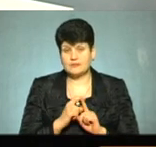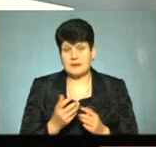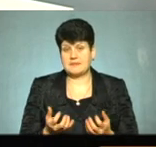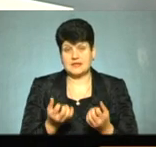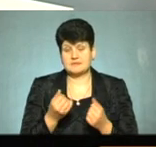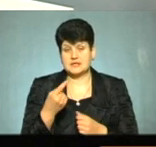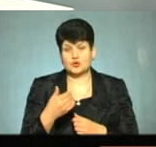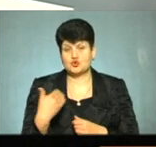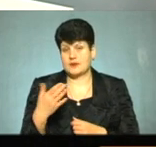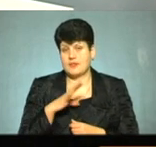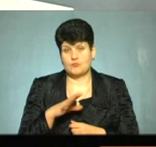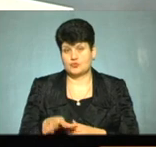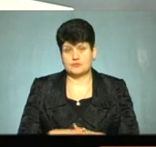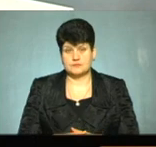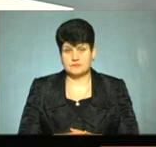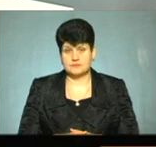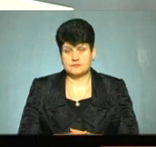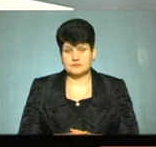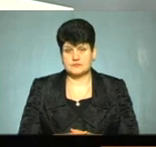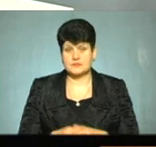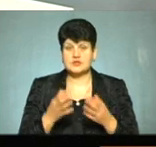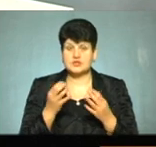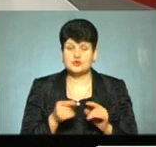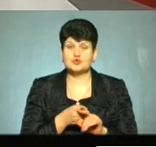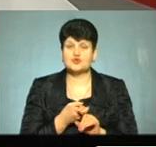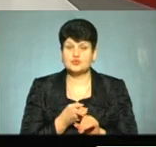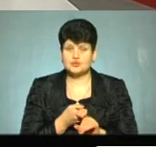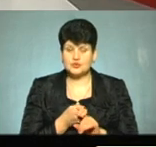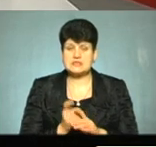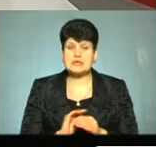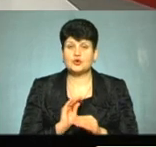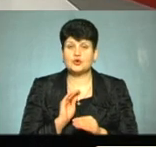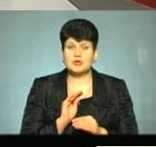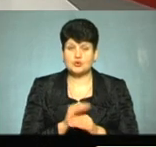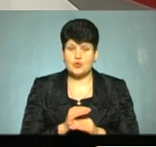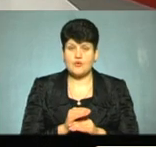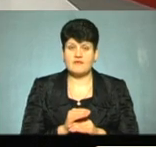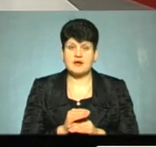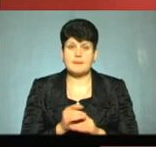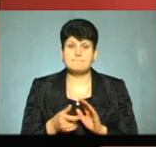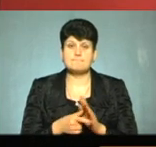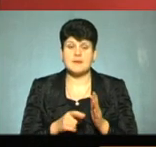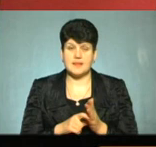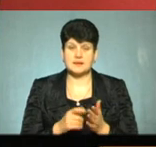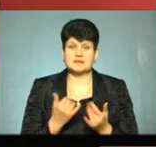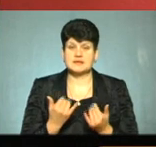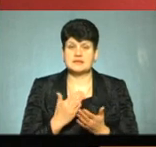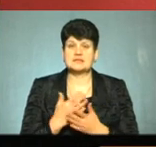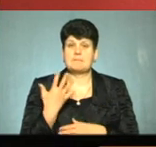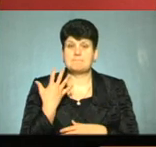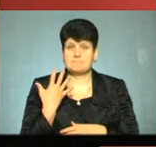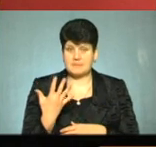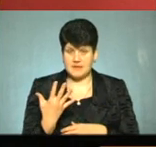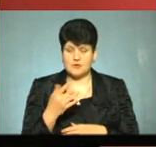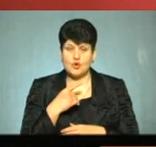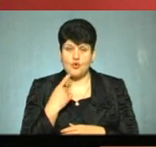відповіді і підтримки з їхньої сторони не було. Ще стосовно додаткових боксованих палат. Є їх наразі 5,